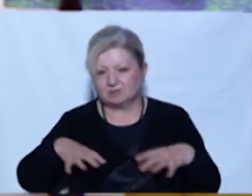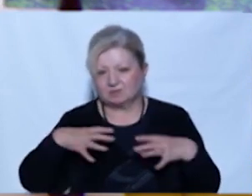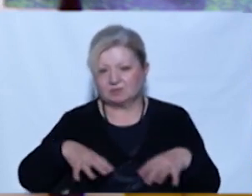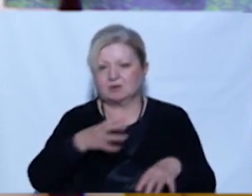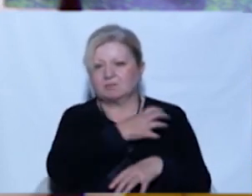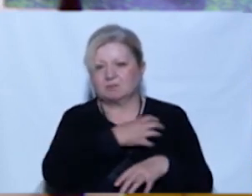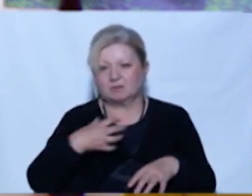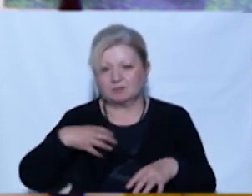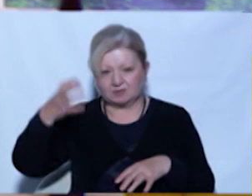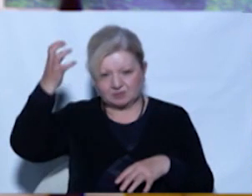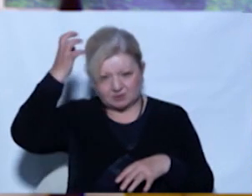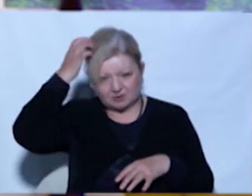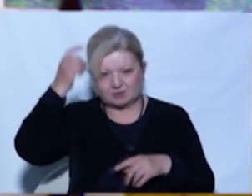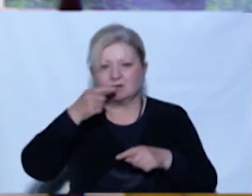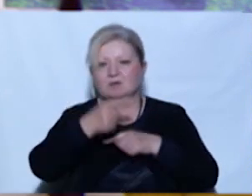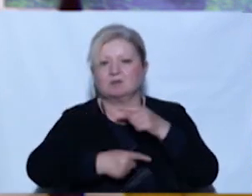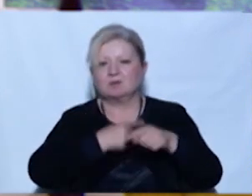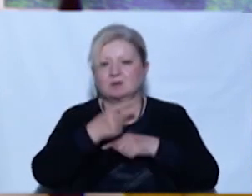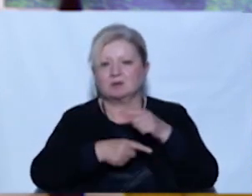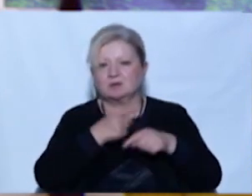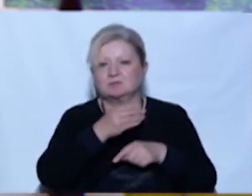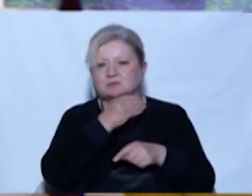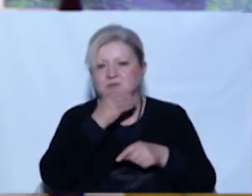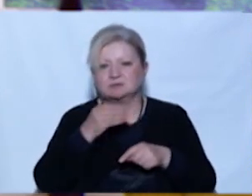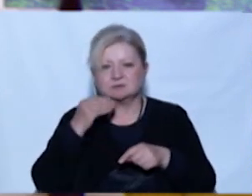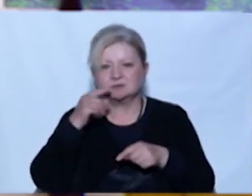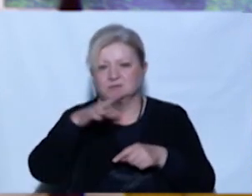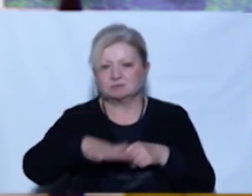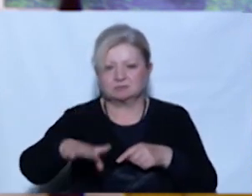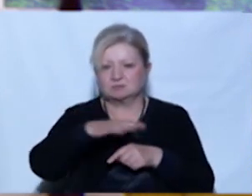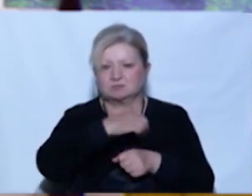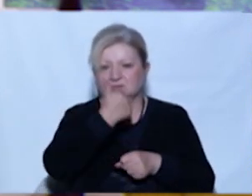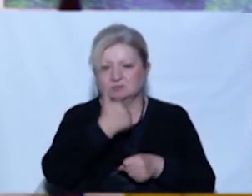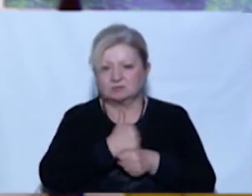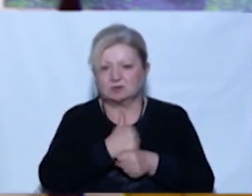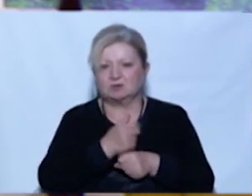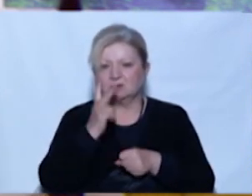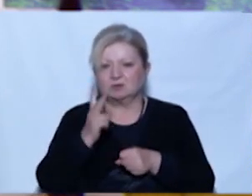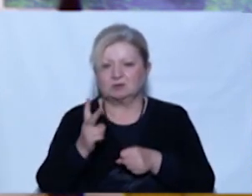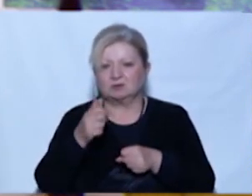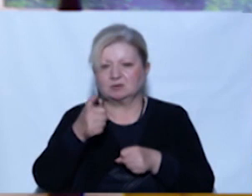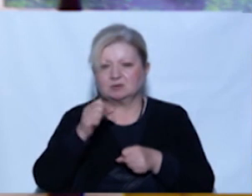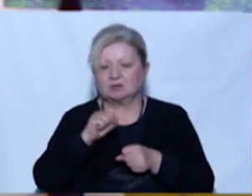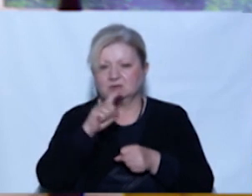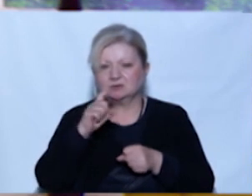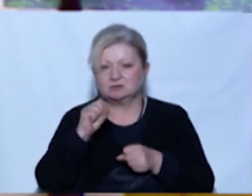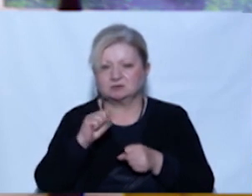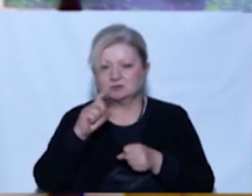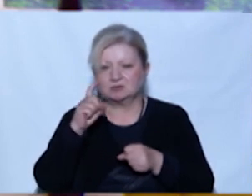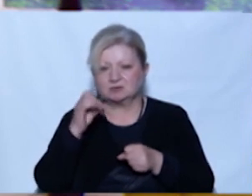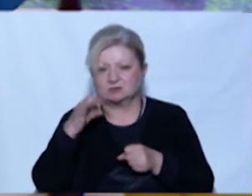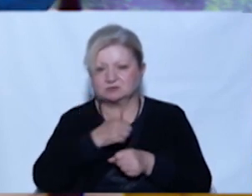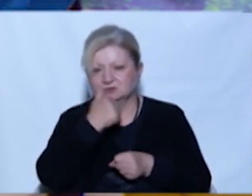კახეთისა, მემკვიდრე მფლობელი სამცხესა ათაბაგოსი, მთავარი ყაზახისა, მთავარი ბორჩალოსი,